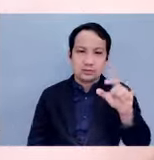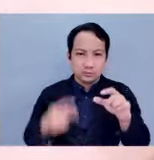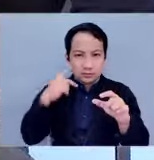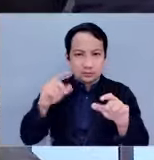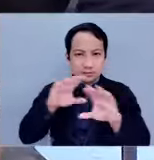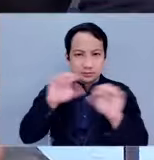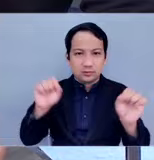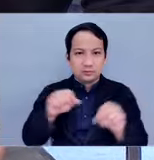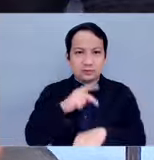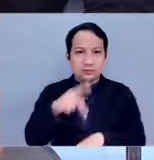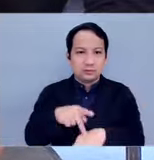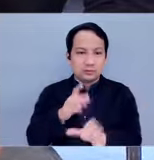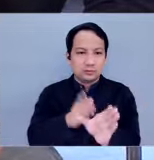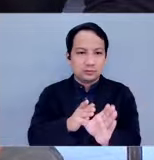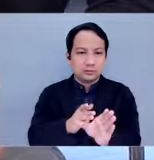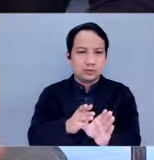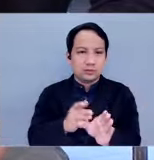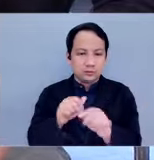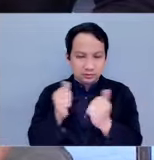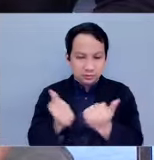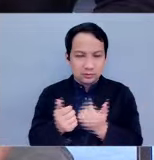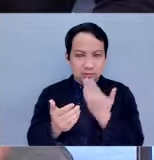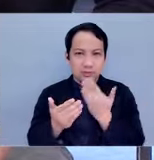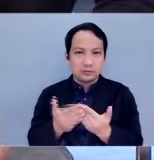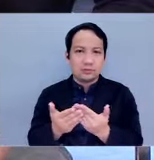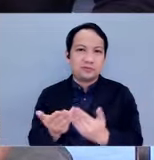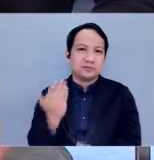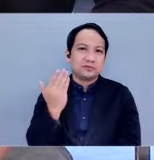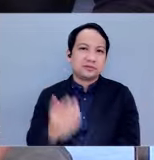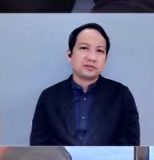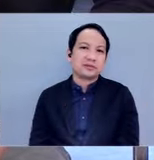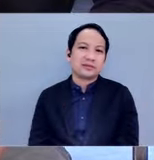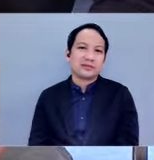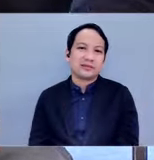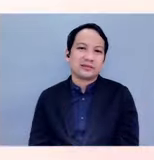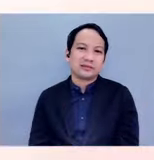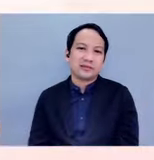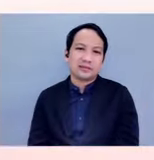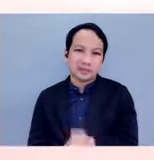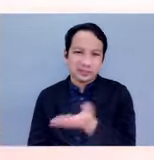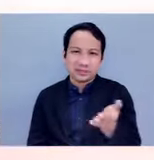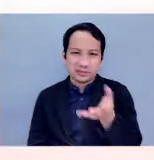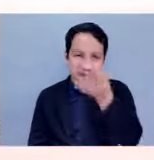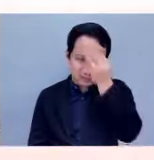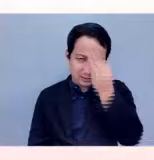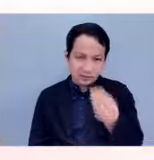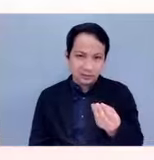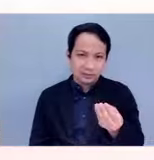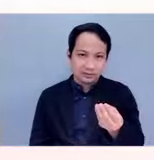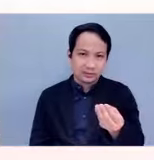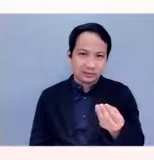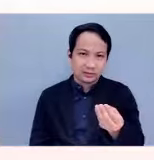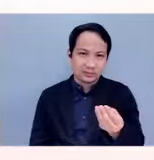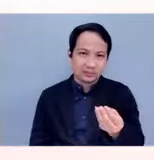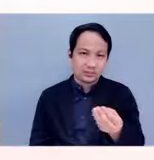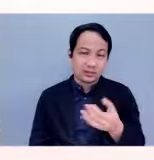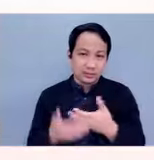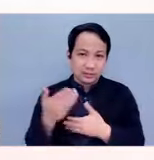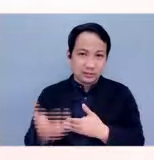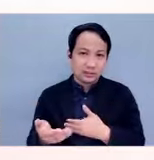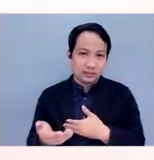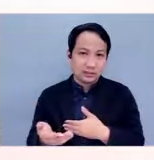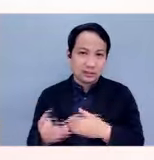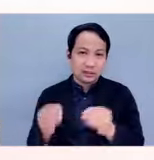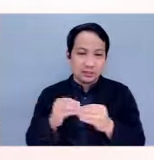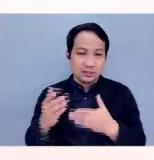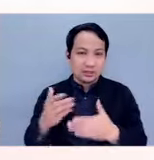Philippine Psychiatric Association. Good morning, mga kapatid. Thank you so much. Ang dami kong natutunan. Bitin na bitin. Pero eto po, more